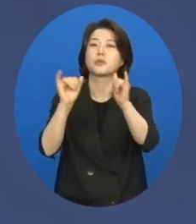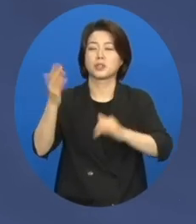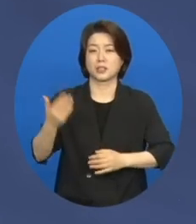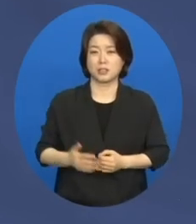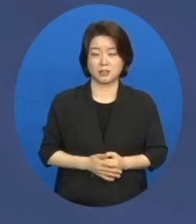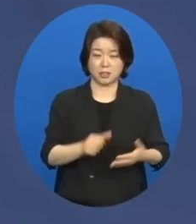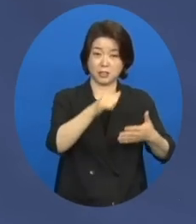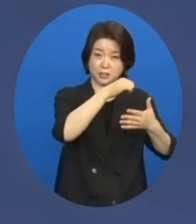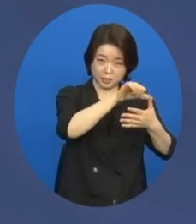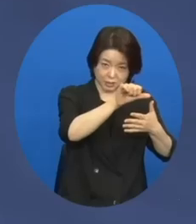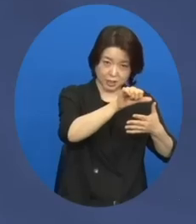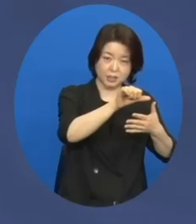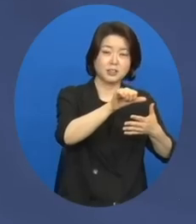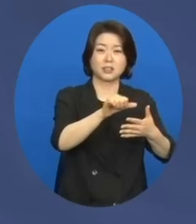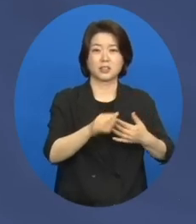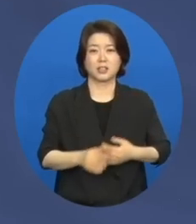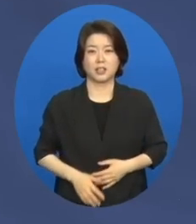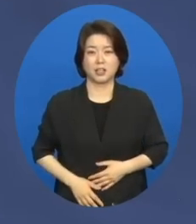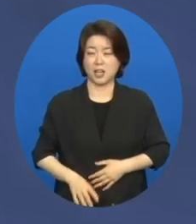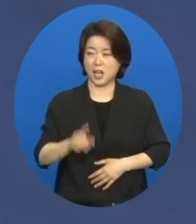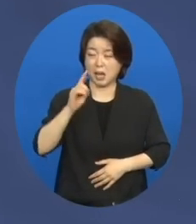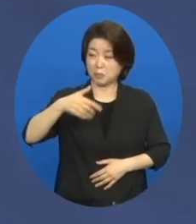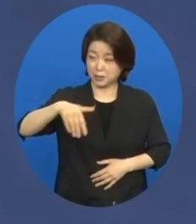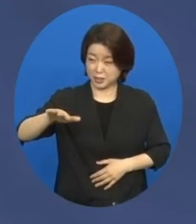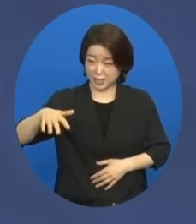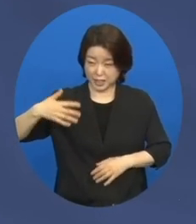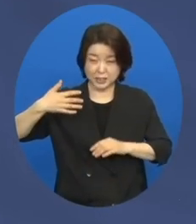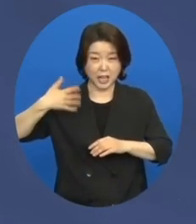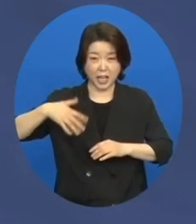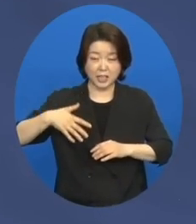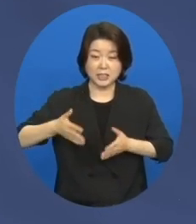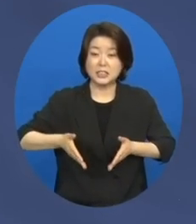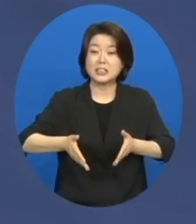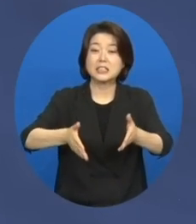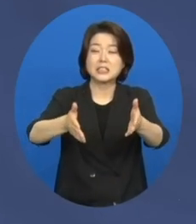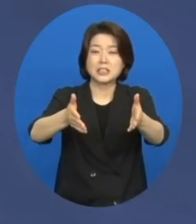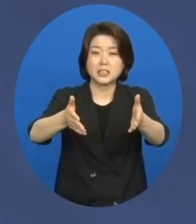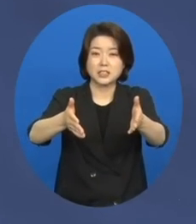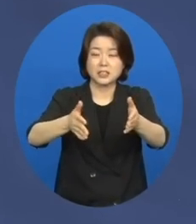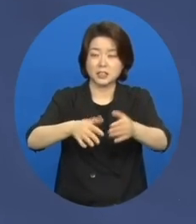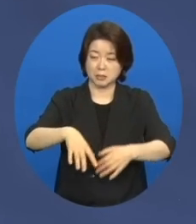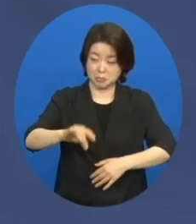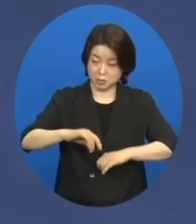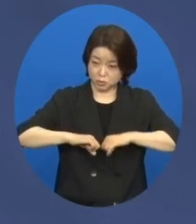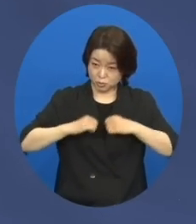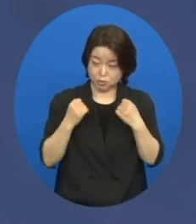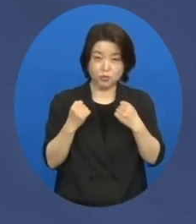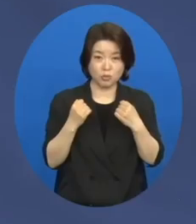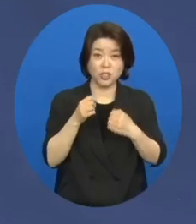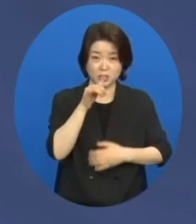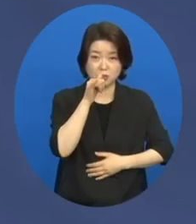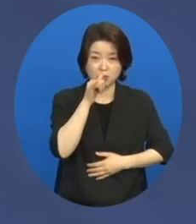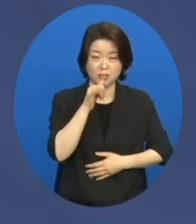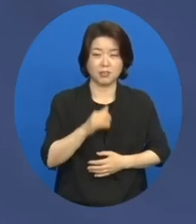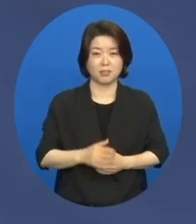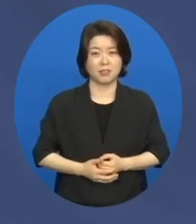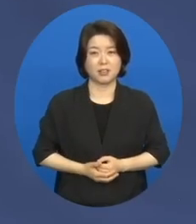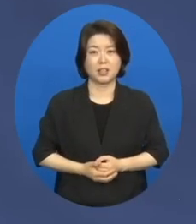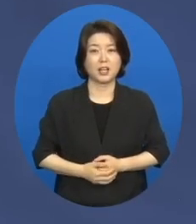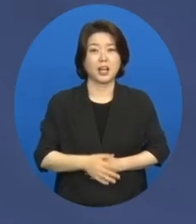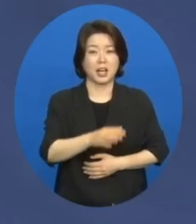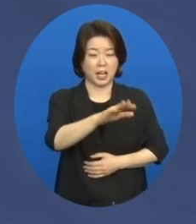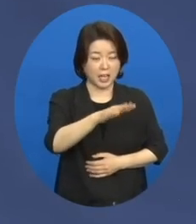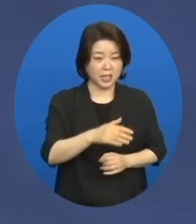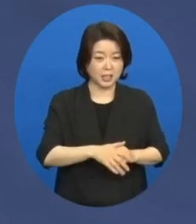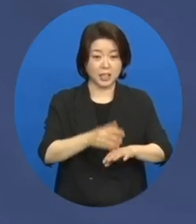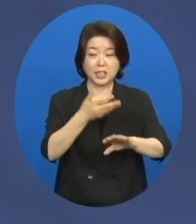큰아들부터 시작해서 한 번도 가보지 않은 길을 일단 순종을 해야 되겠는데, 아야 외국놈